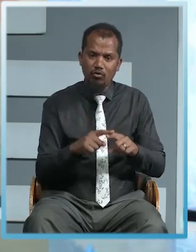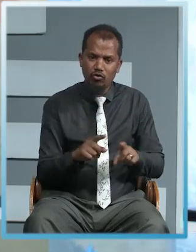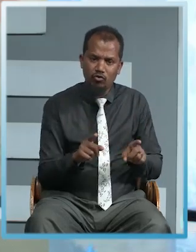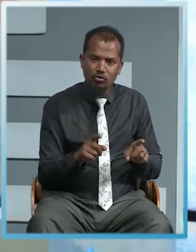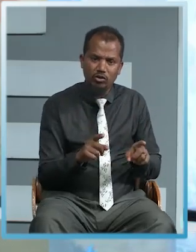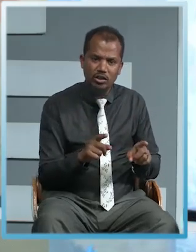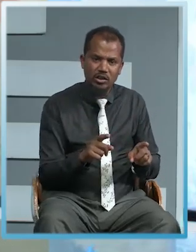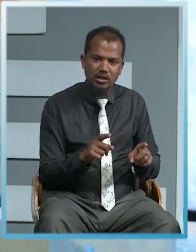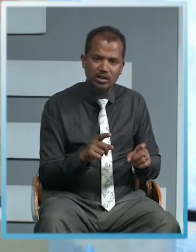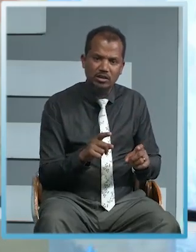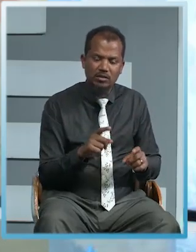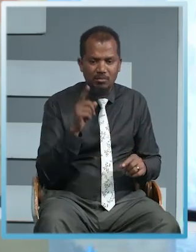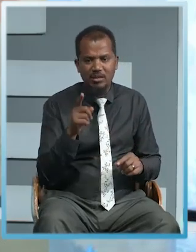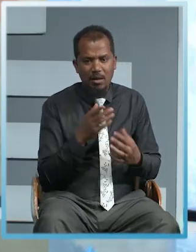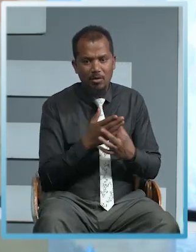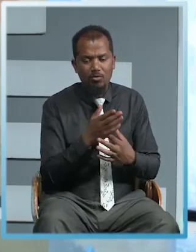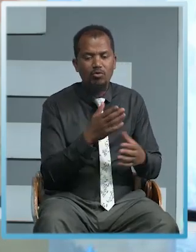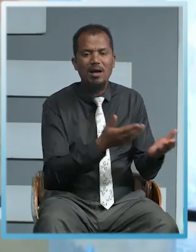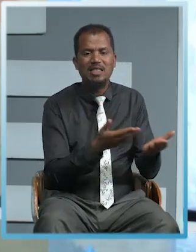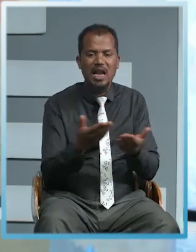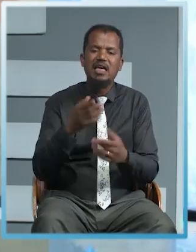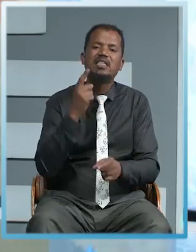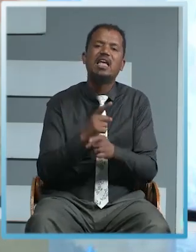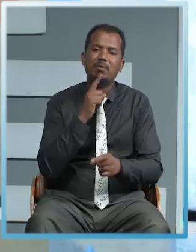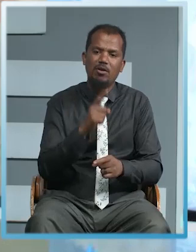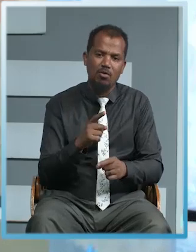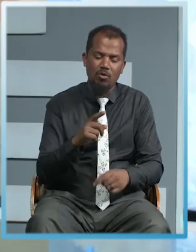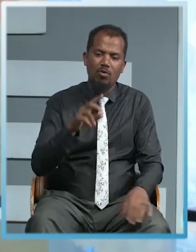ልዩነቶችን በዛ በኩል ማስተናገድ ተገቢ ነው ይላሉ።